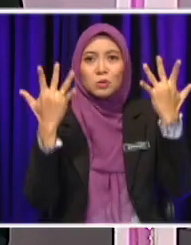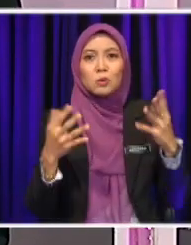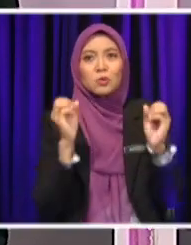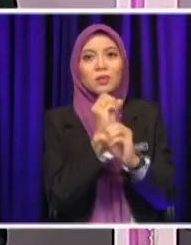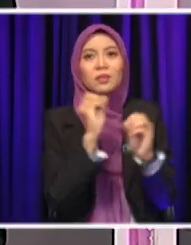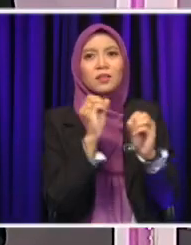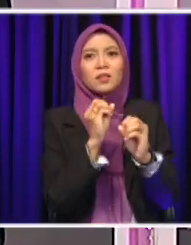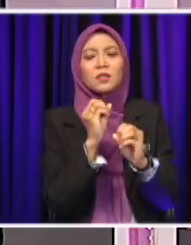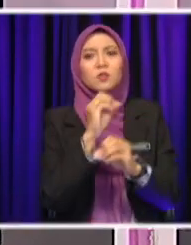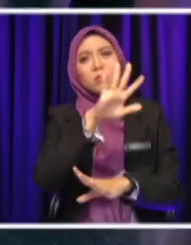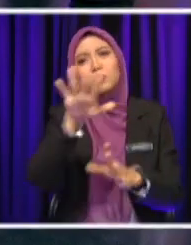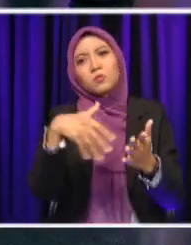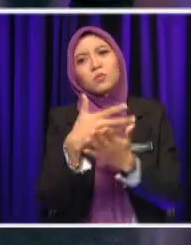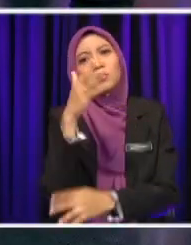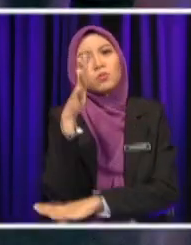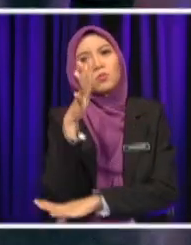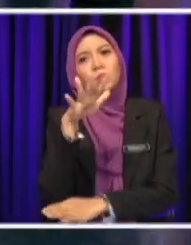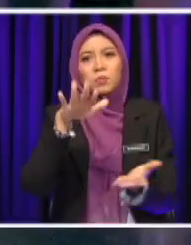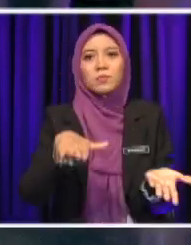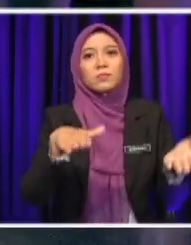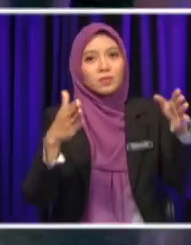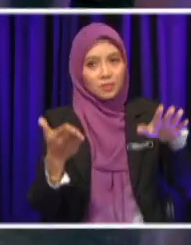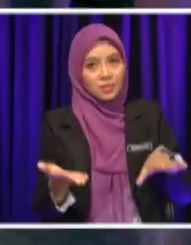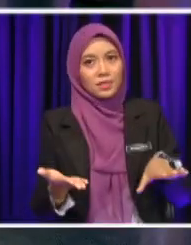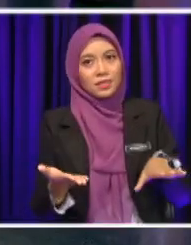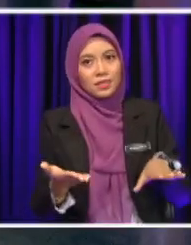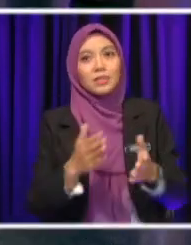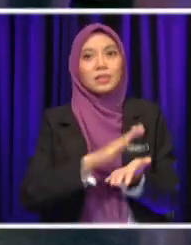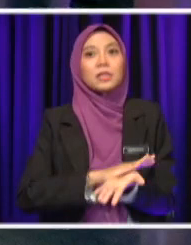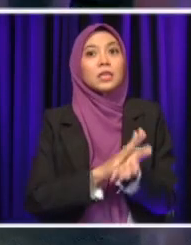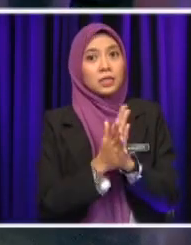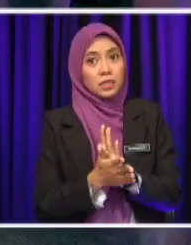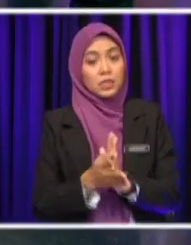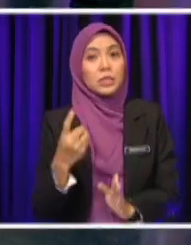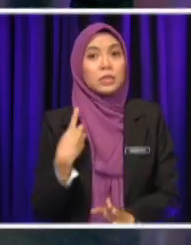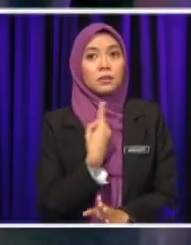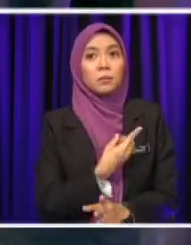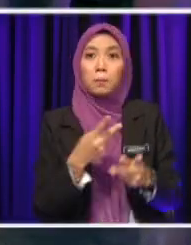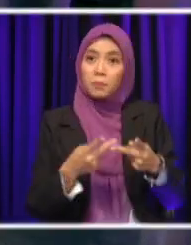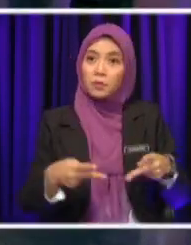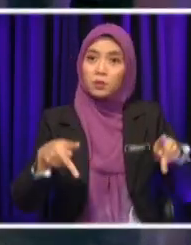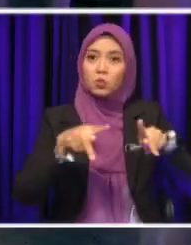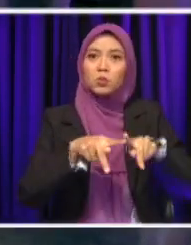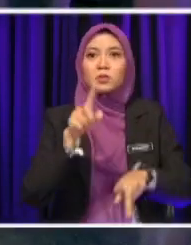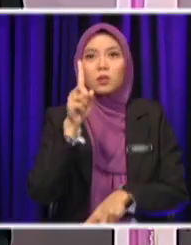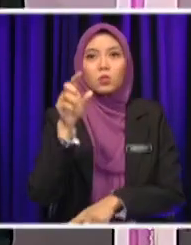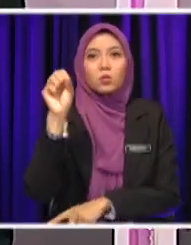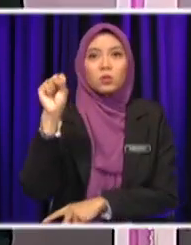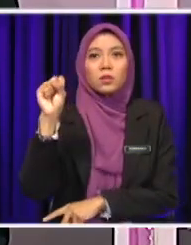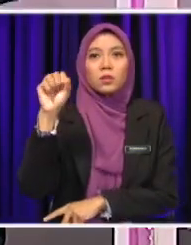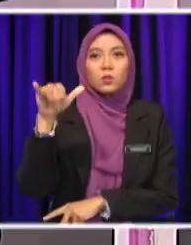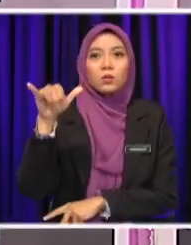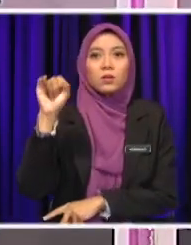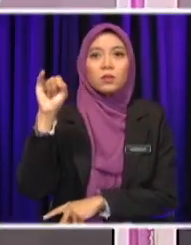mati semua pokok-pokok kesayangan ayah Aiman tu. Kan? Jadi kita memerlukan satu sistem yang automatik. Dia menyiram